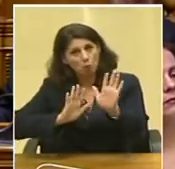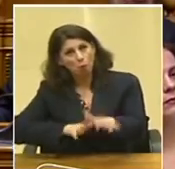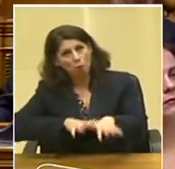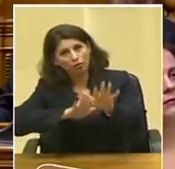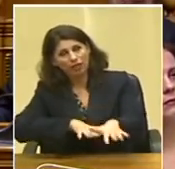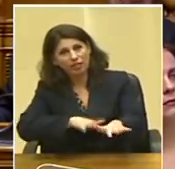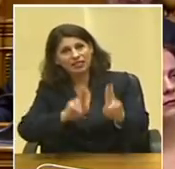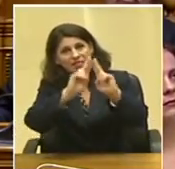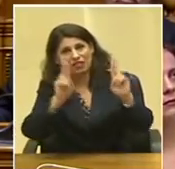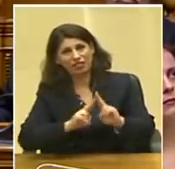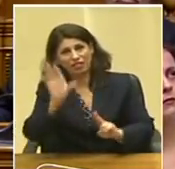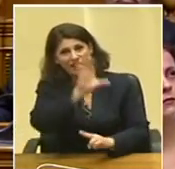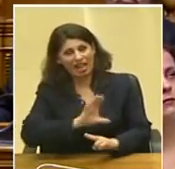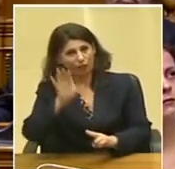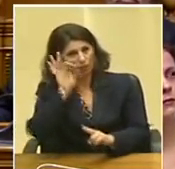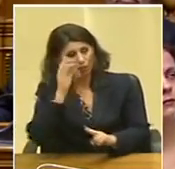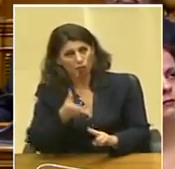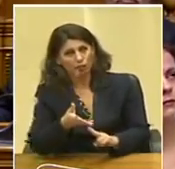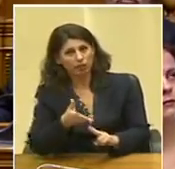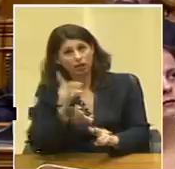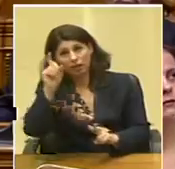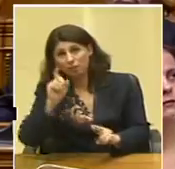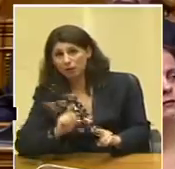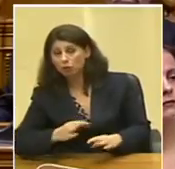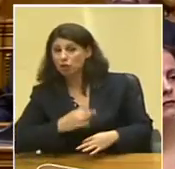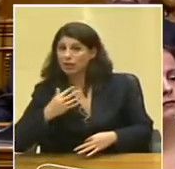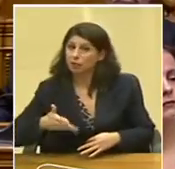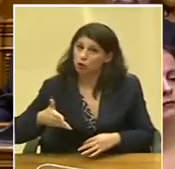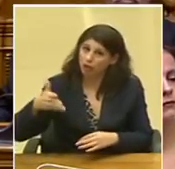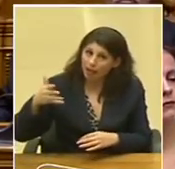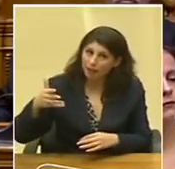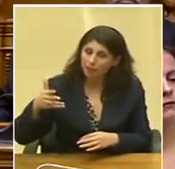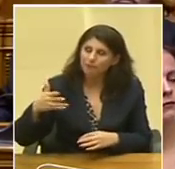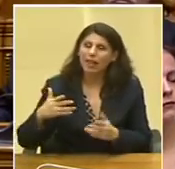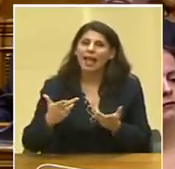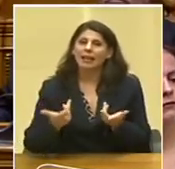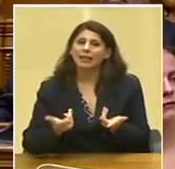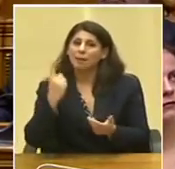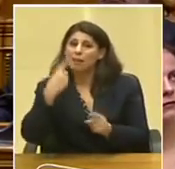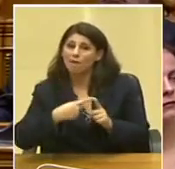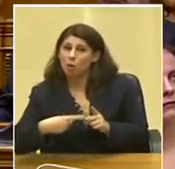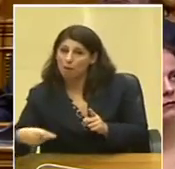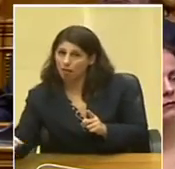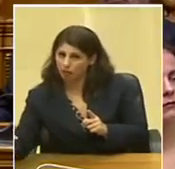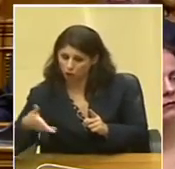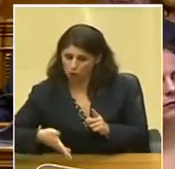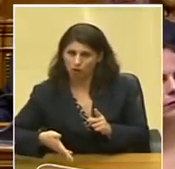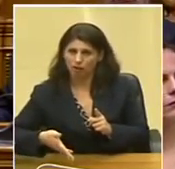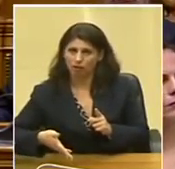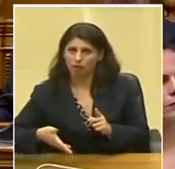στη Διεθνή Έκθεση Θεσσαλονίκης? Ή μήπως, κύριε Μητσοτάκη, γιατί μια εβδομάδα τώρα δεν